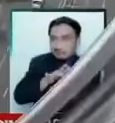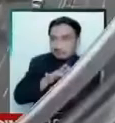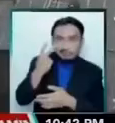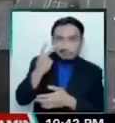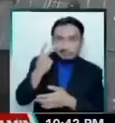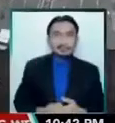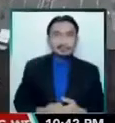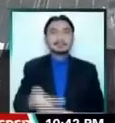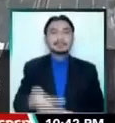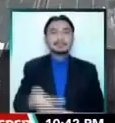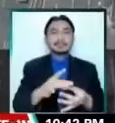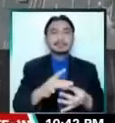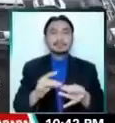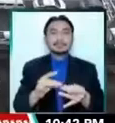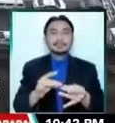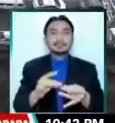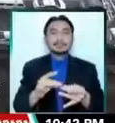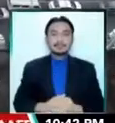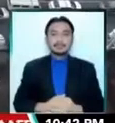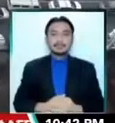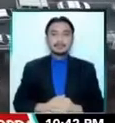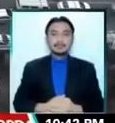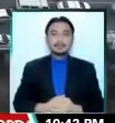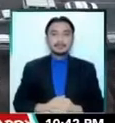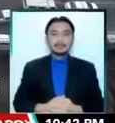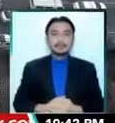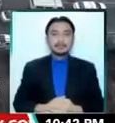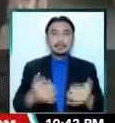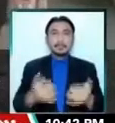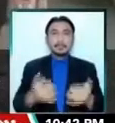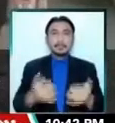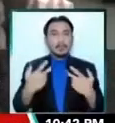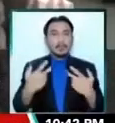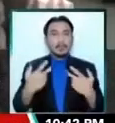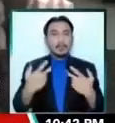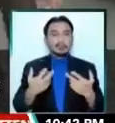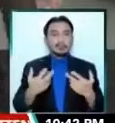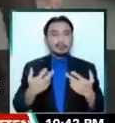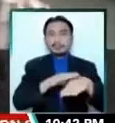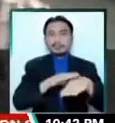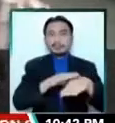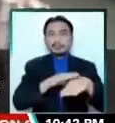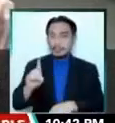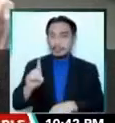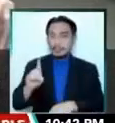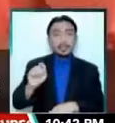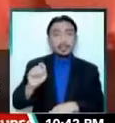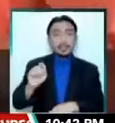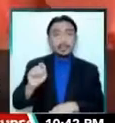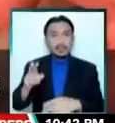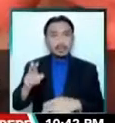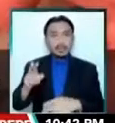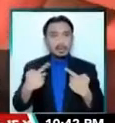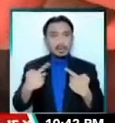Guys, pakinggan natin, guys. Ngayon pa lang, nagbabala ng DOTR para sa ipatutupad ng